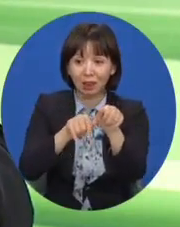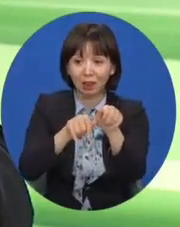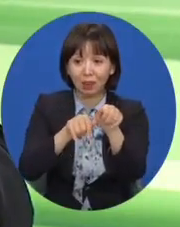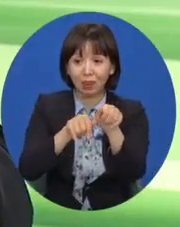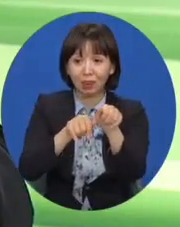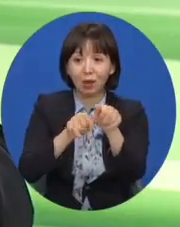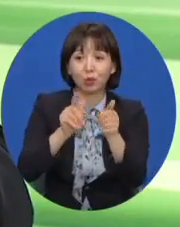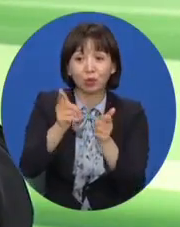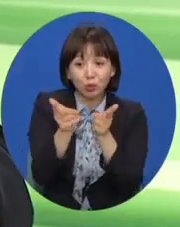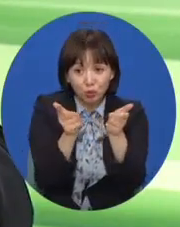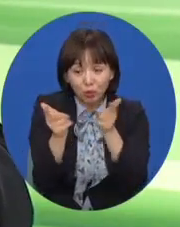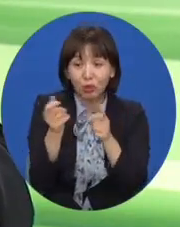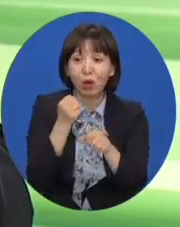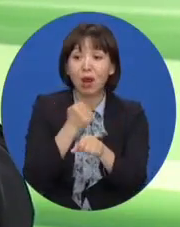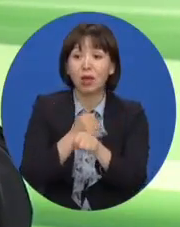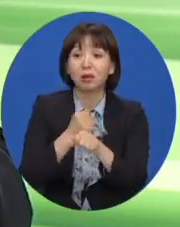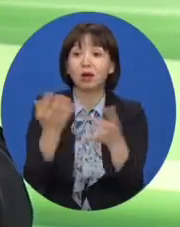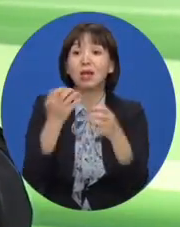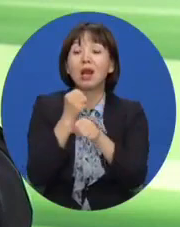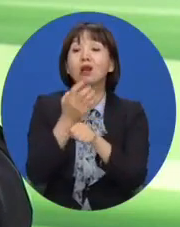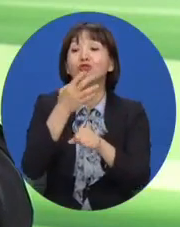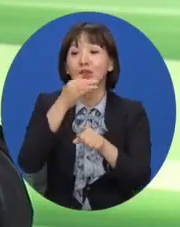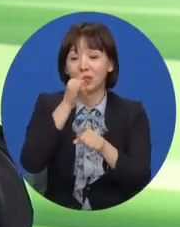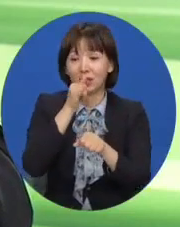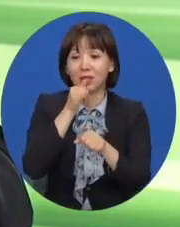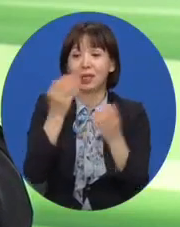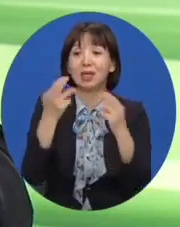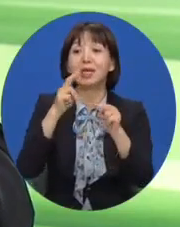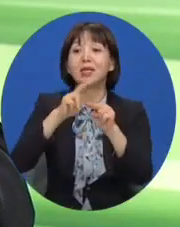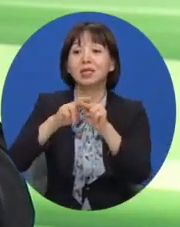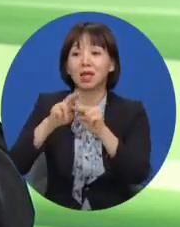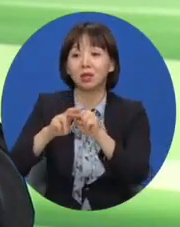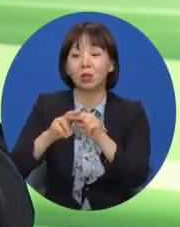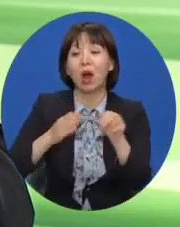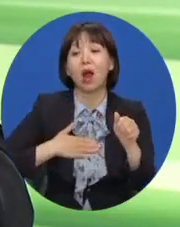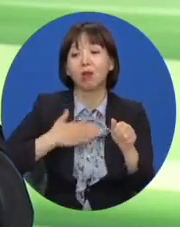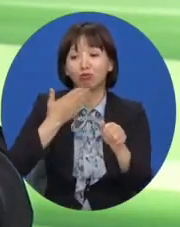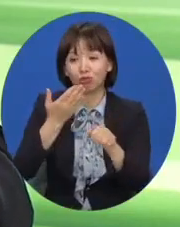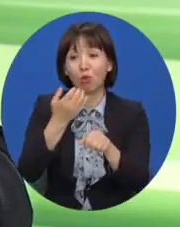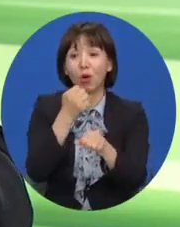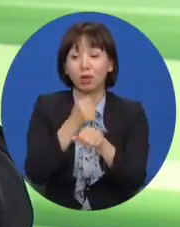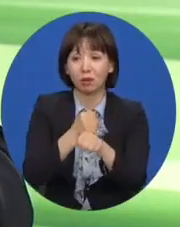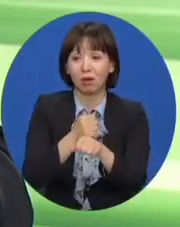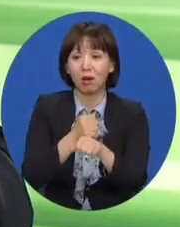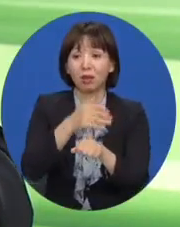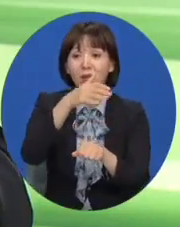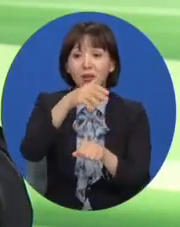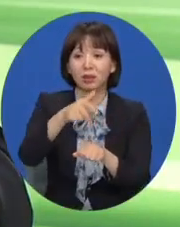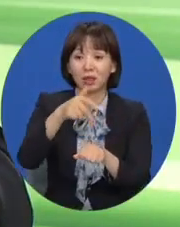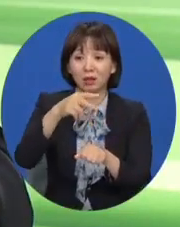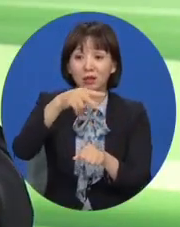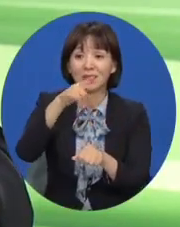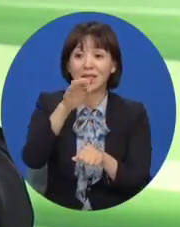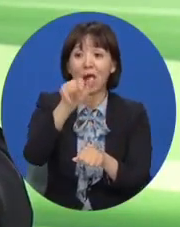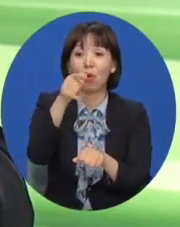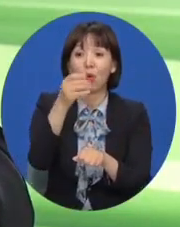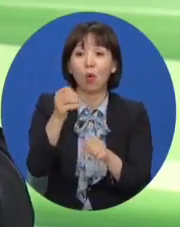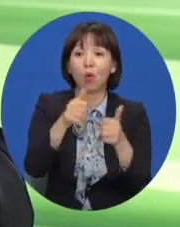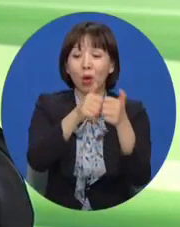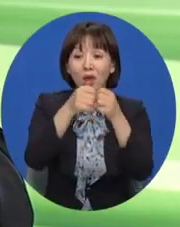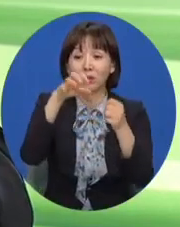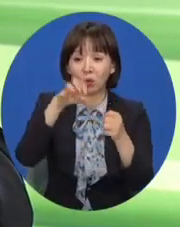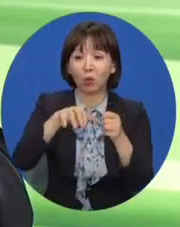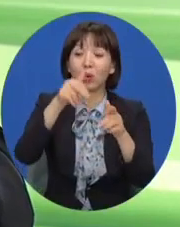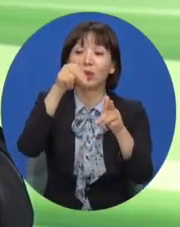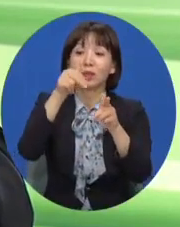파트 시간제로다가 그 근로를 할 수 있는 그런 일자리도 알선해주고 해서 제천 상공회의소를 만들면서 거기다